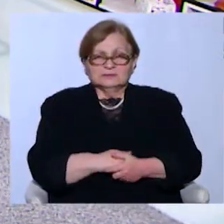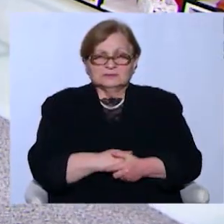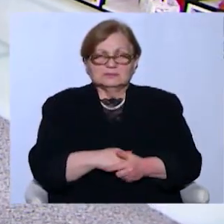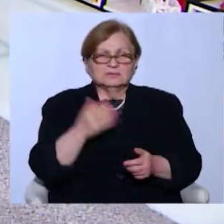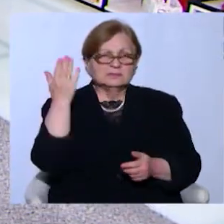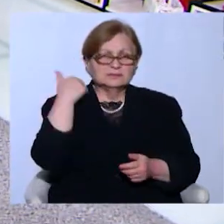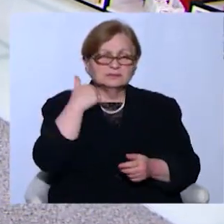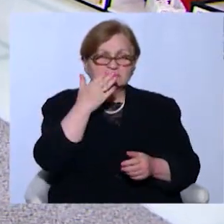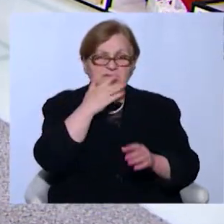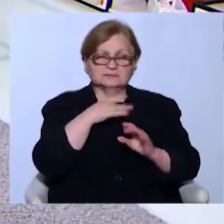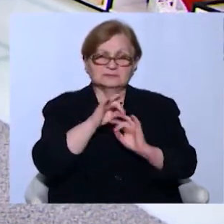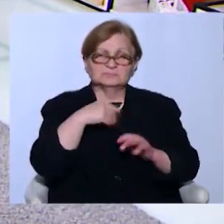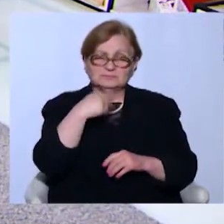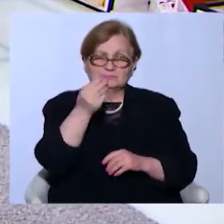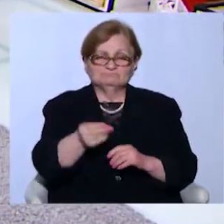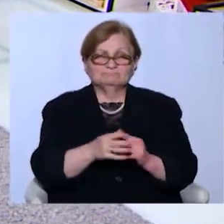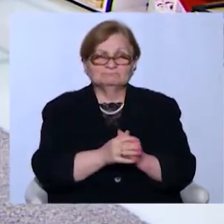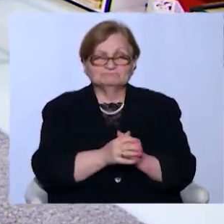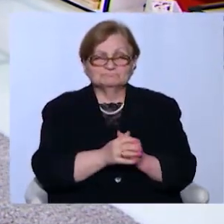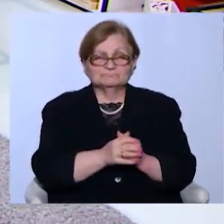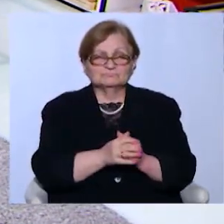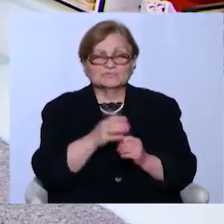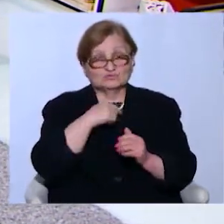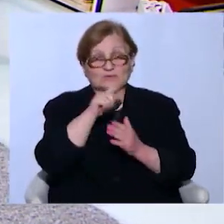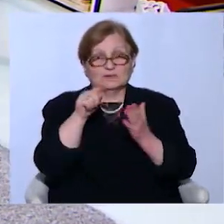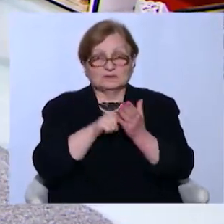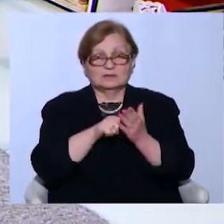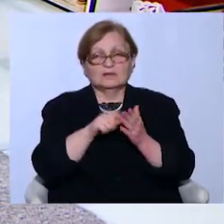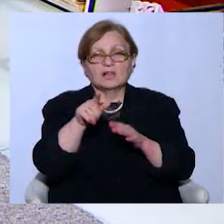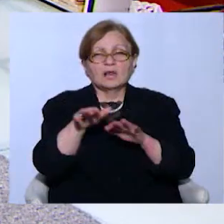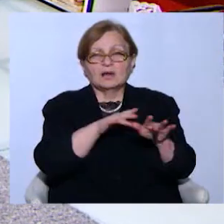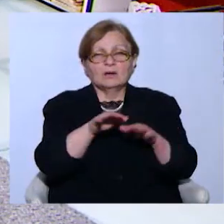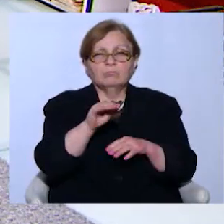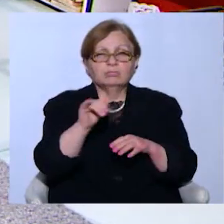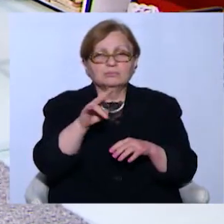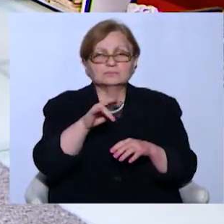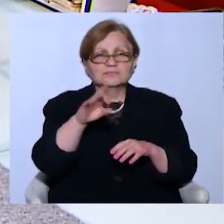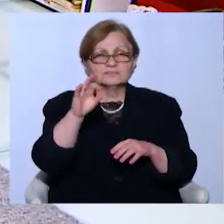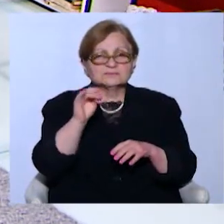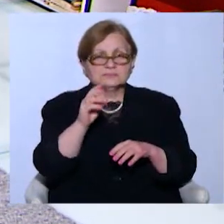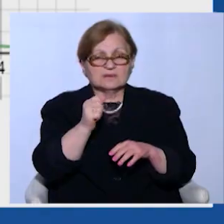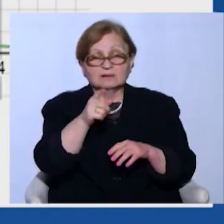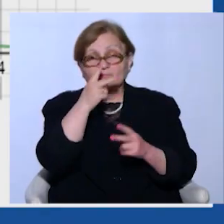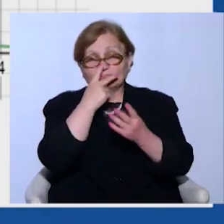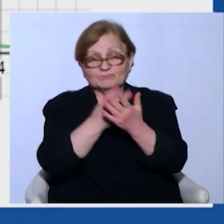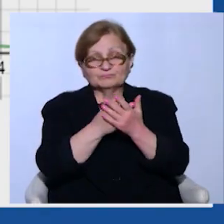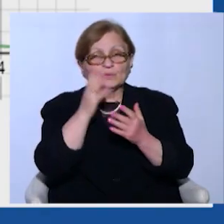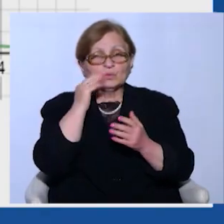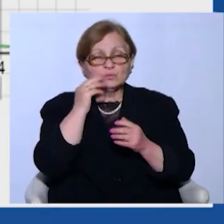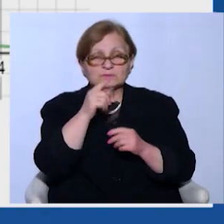წინა გაკვეთილზე მოგეცით, ვორსორეთ, განვიხილეთ რამოდენიმე ფუნქცია, დავხაზეთ კიდევაც. ხედავთ,